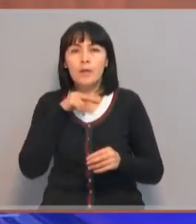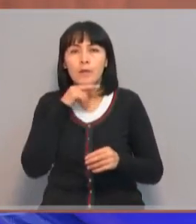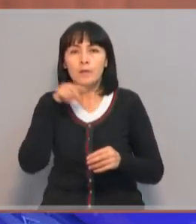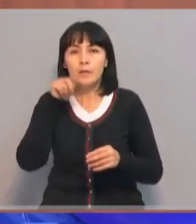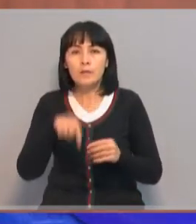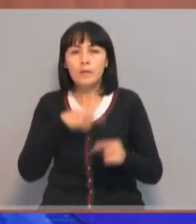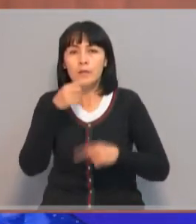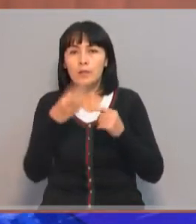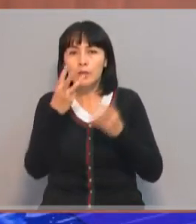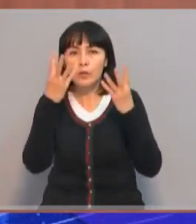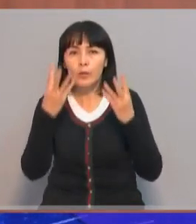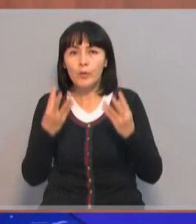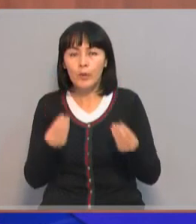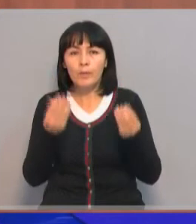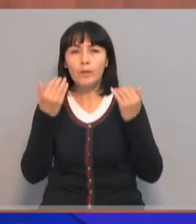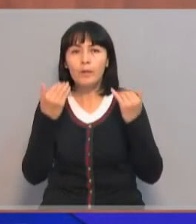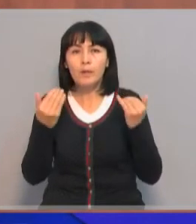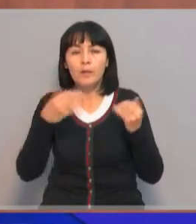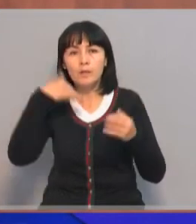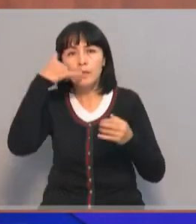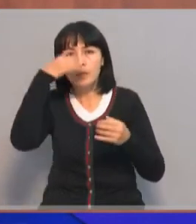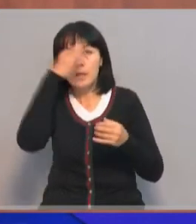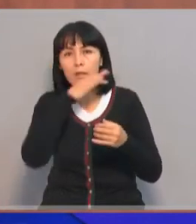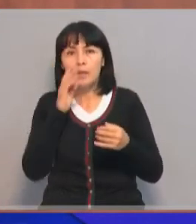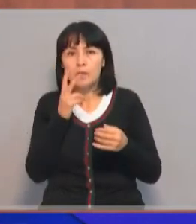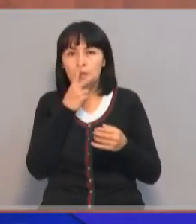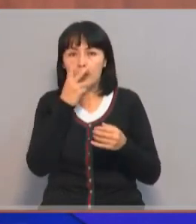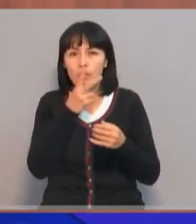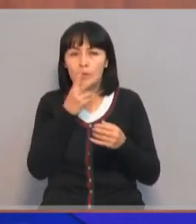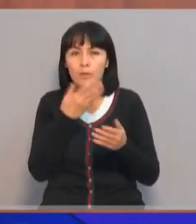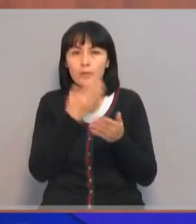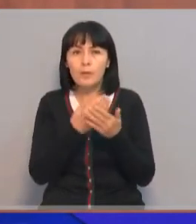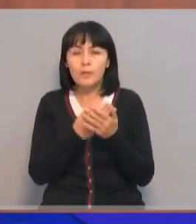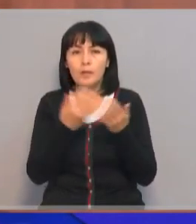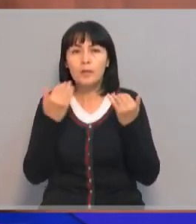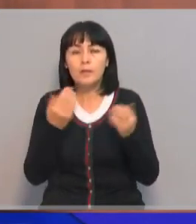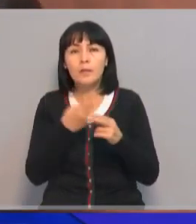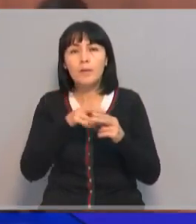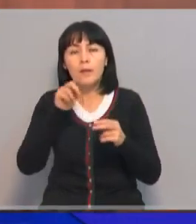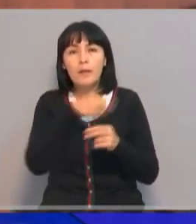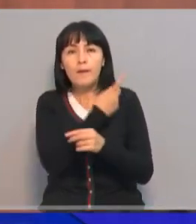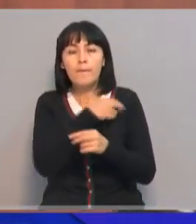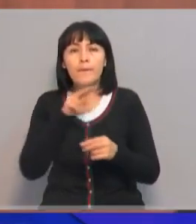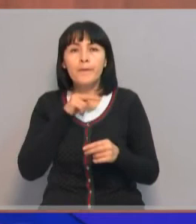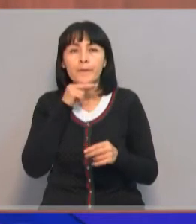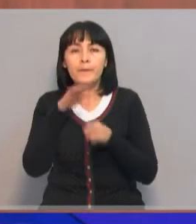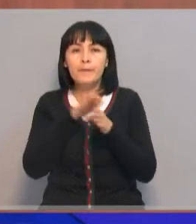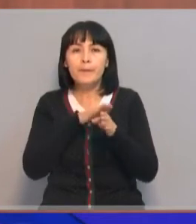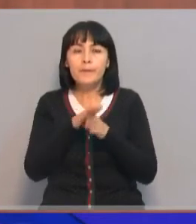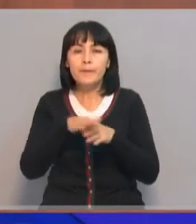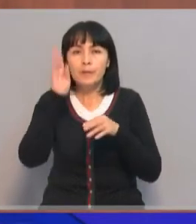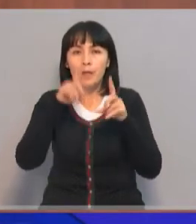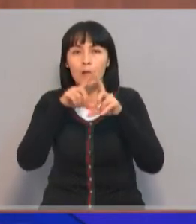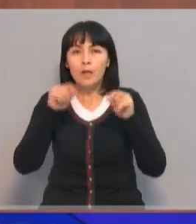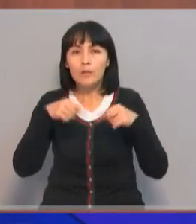течение последующих 3 дней путем обзвона родителей или законных представителей привитых подростков. При этом медицинское наблюдение проводится как в школе,